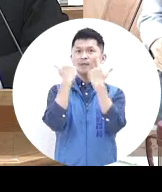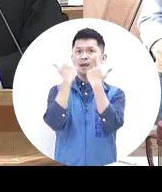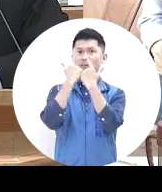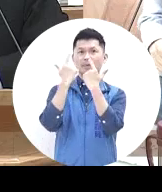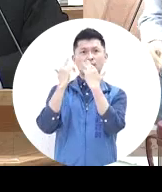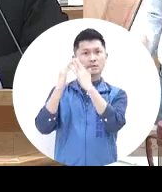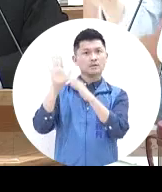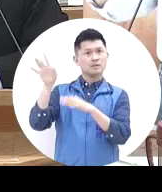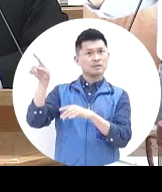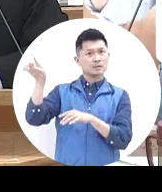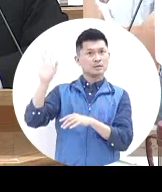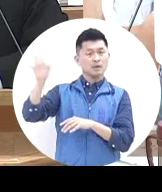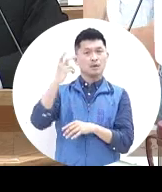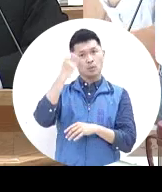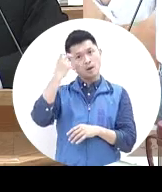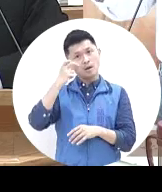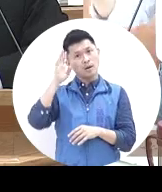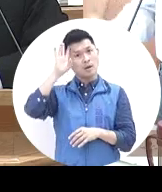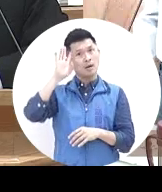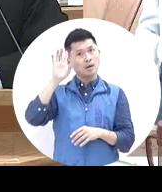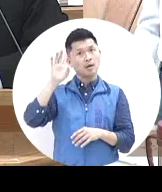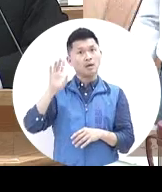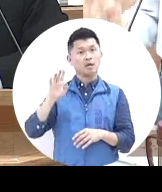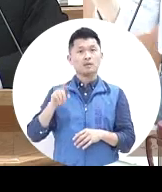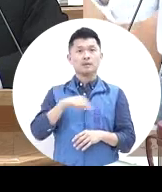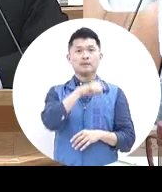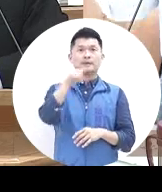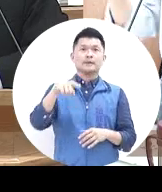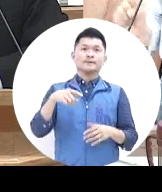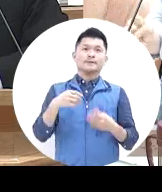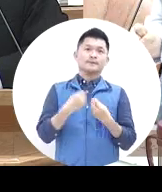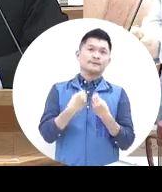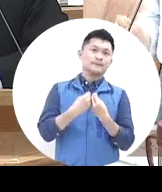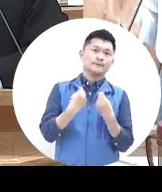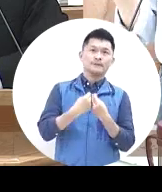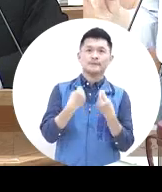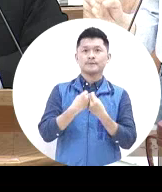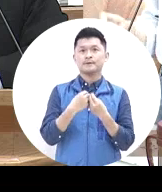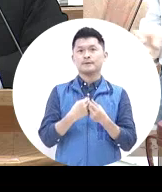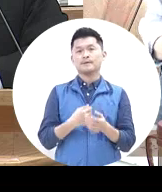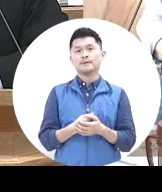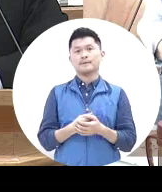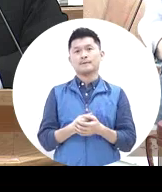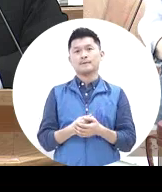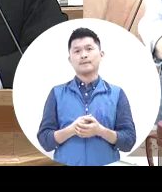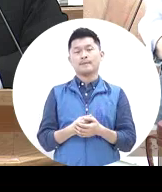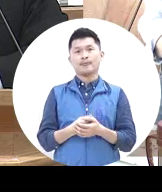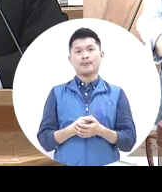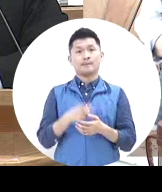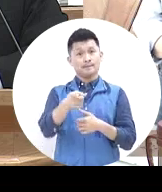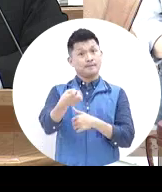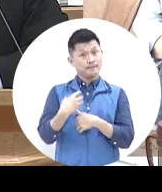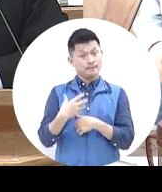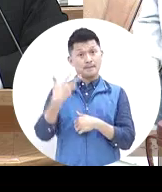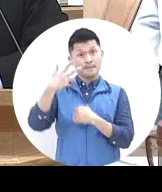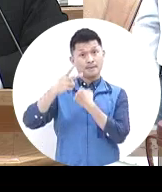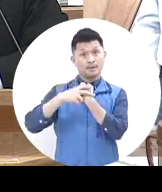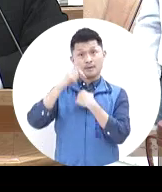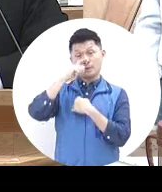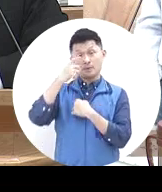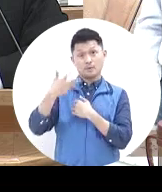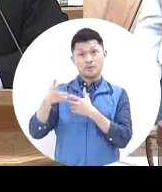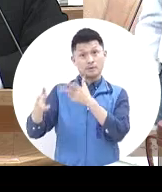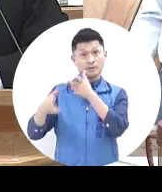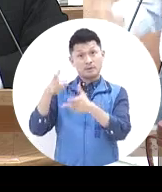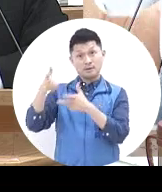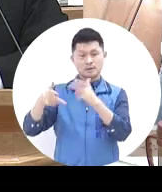理？我知影恁下到啊第四件有话无得讲，你甲我讲，今仔日北里污水厂若要修